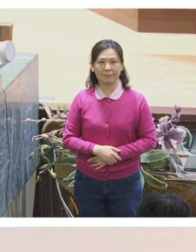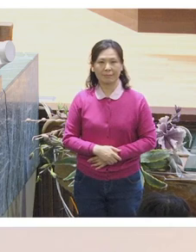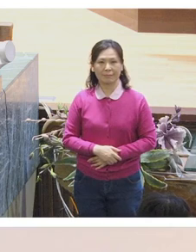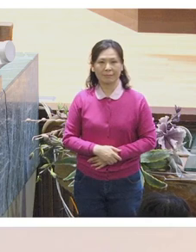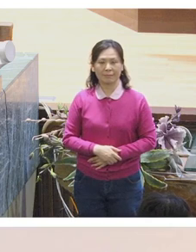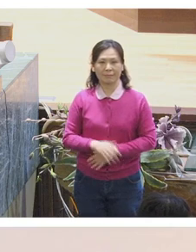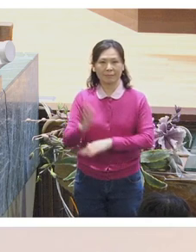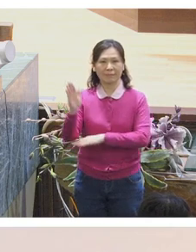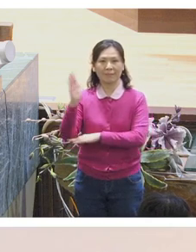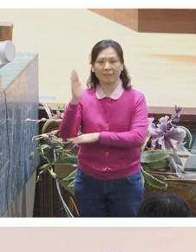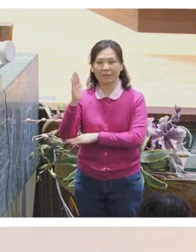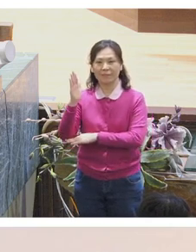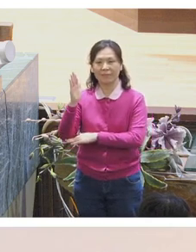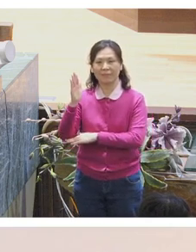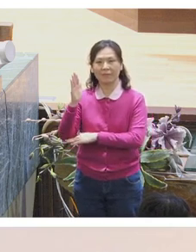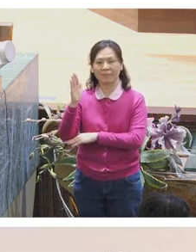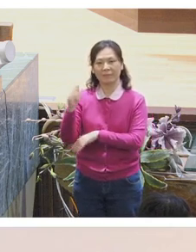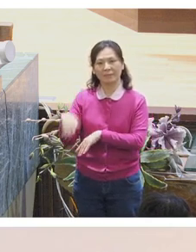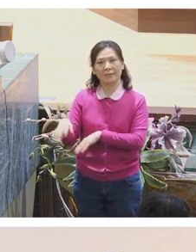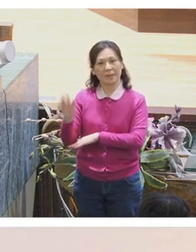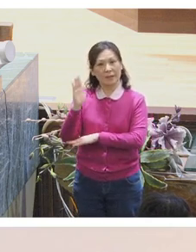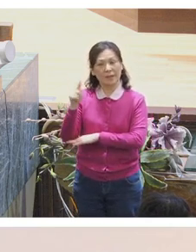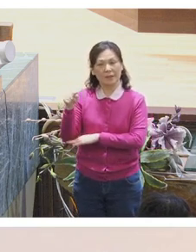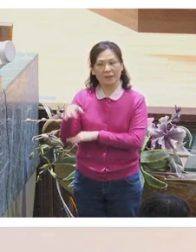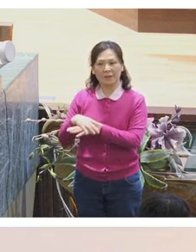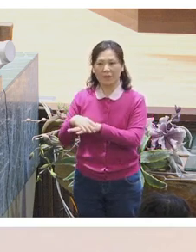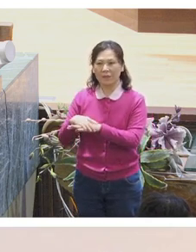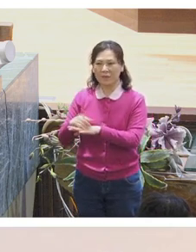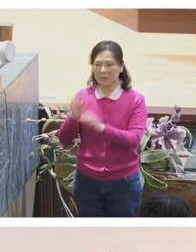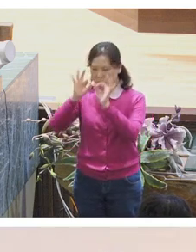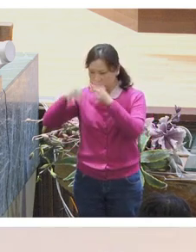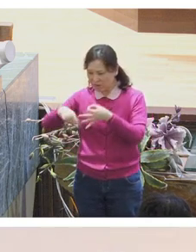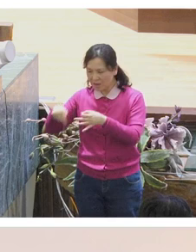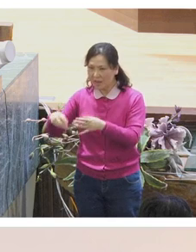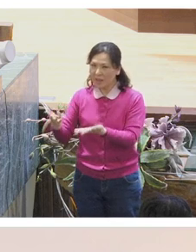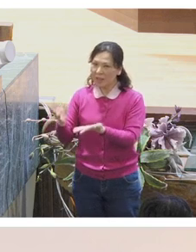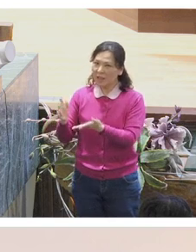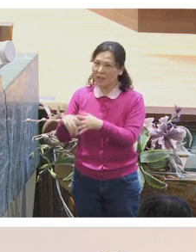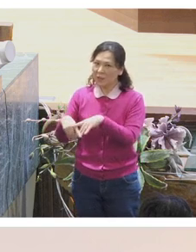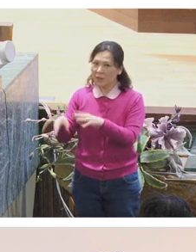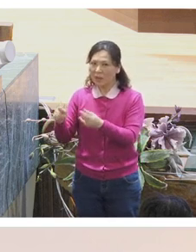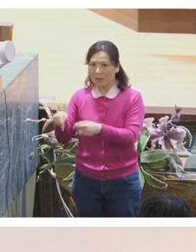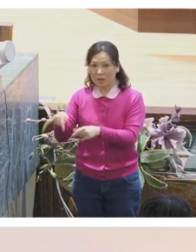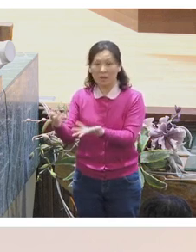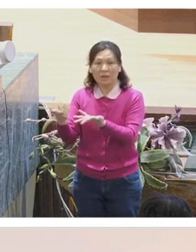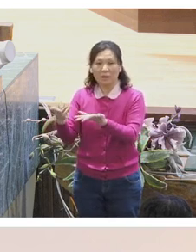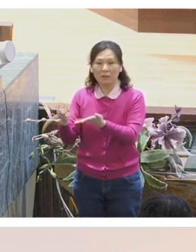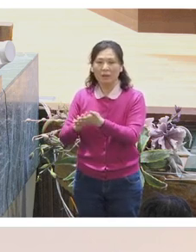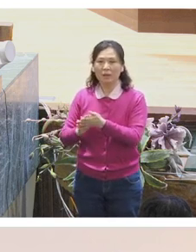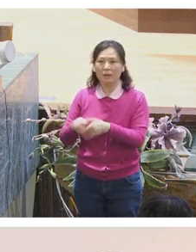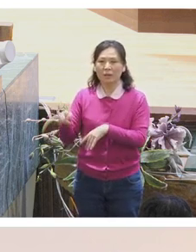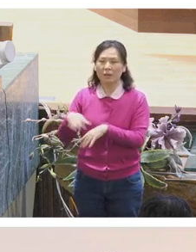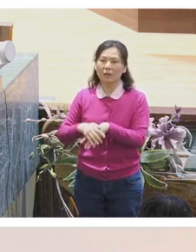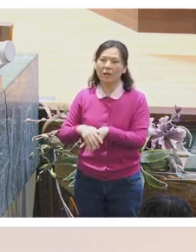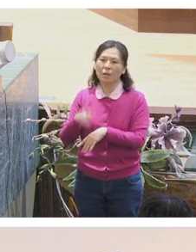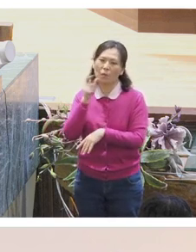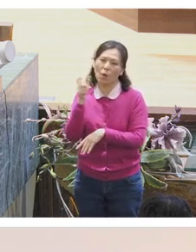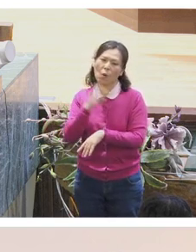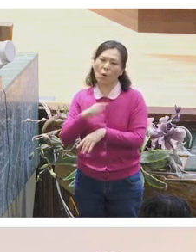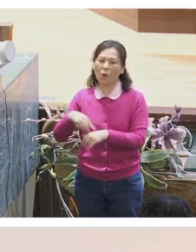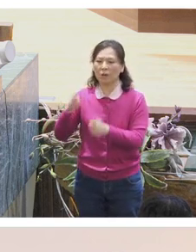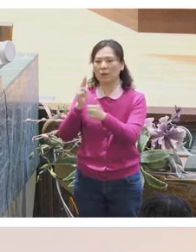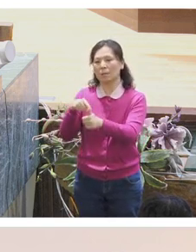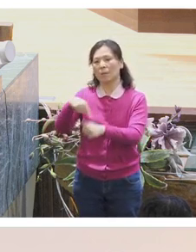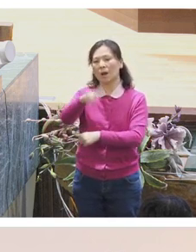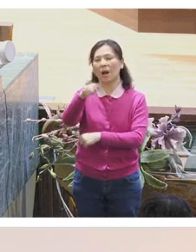其实政府组织政府问责这件事情，就除了他们固定派人去国会，然后国